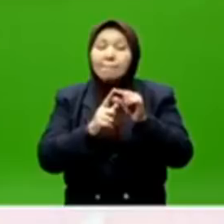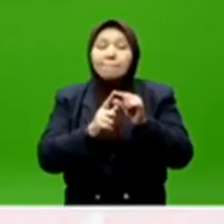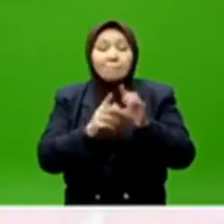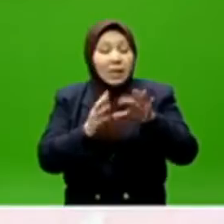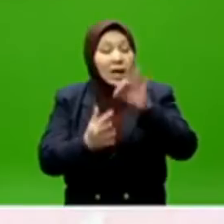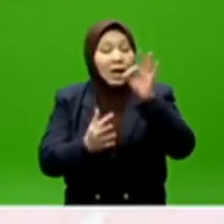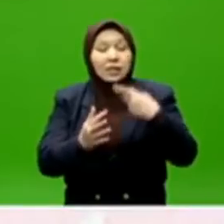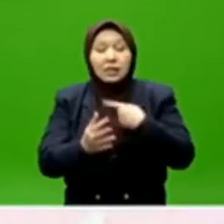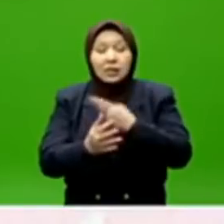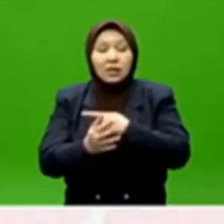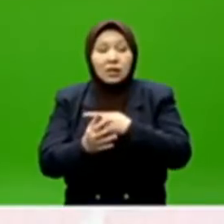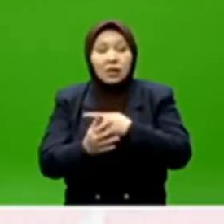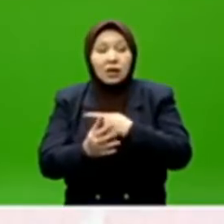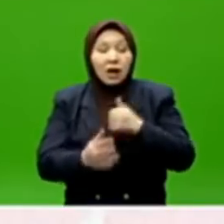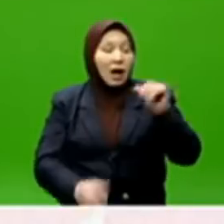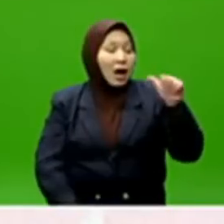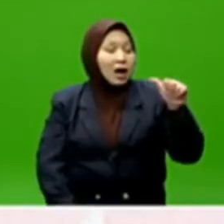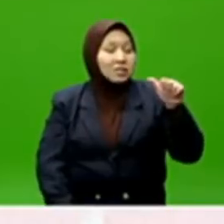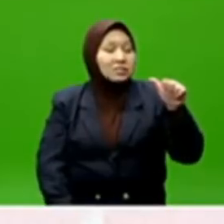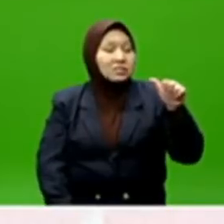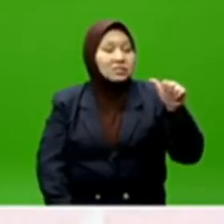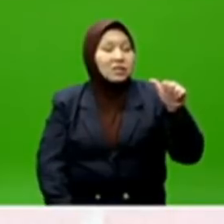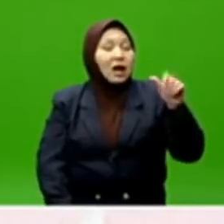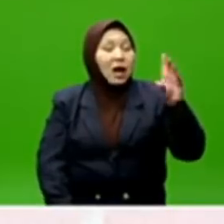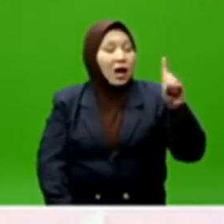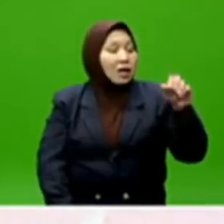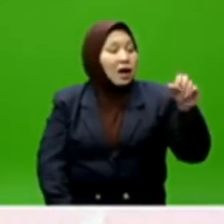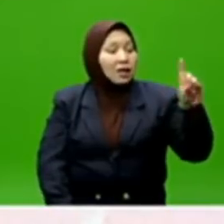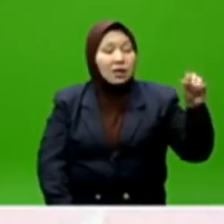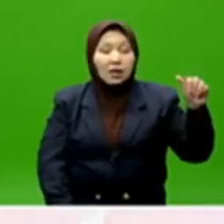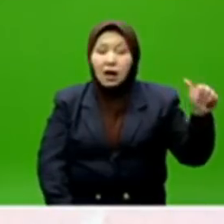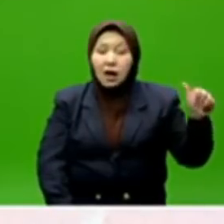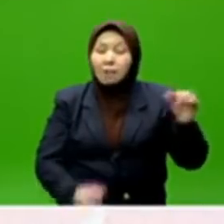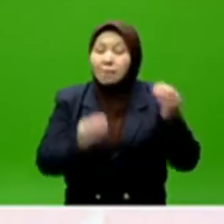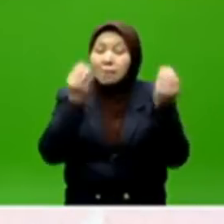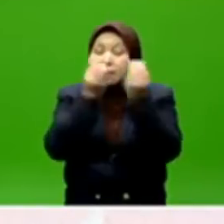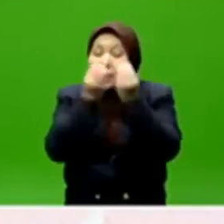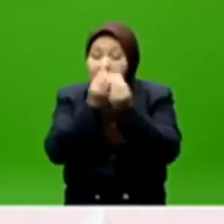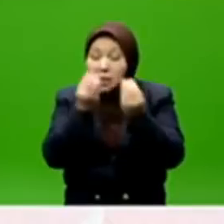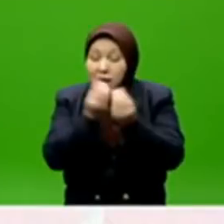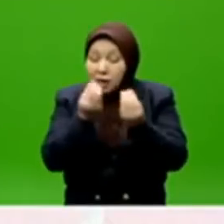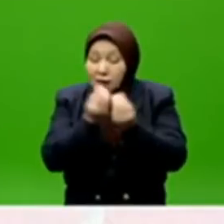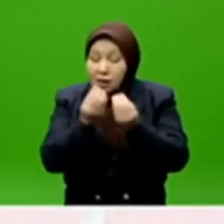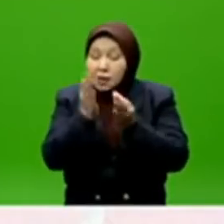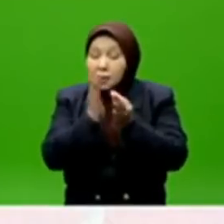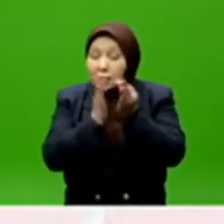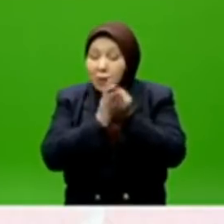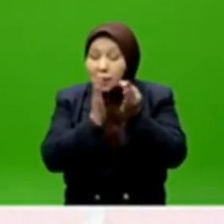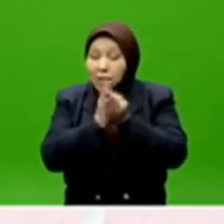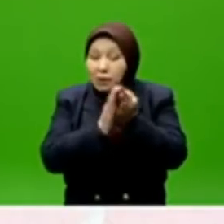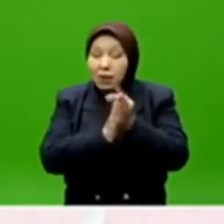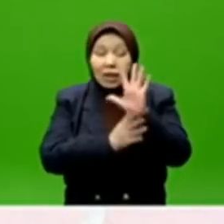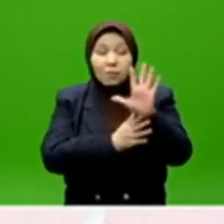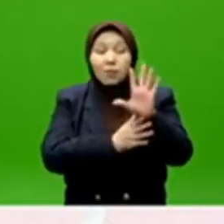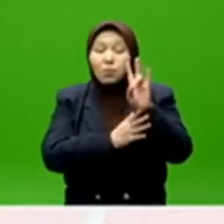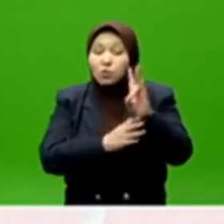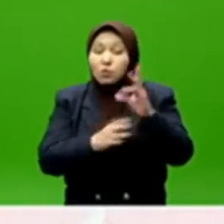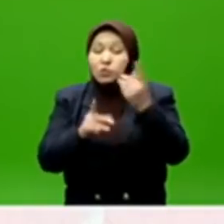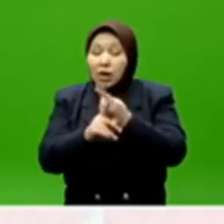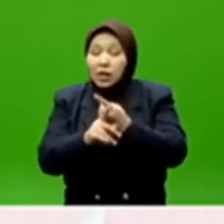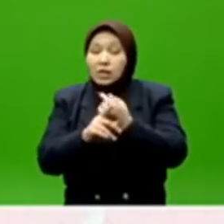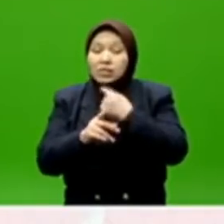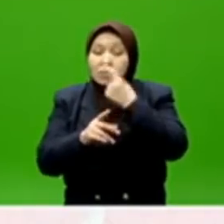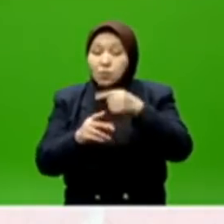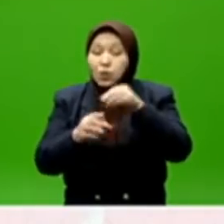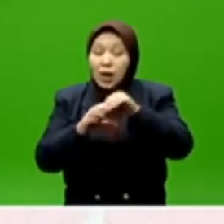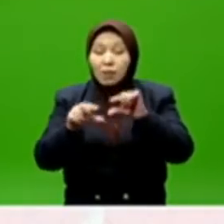iaitu ada ataupun adada, maksudnya mengira ataupun menghitung. 57 kali disebut di dalam Al-Quran, sebagaimana